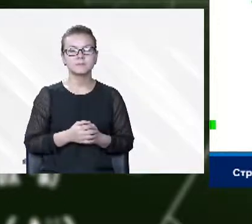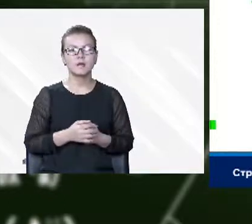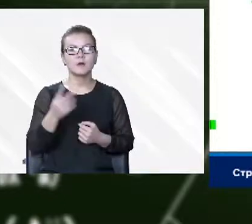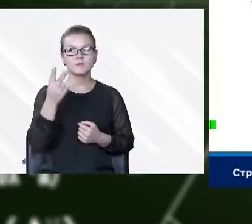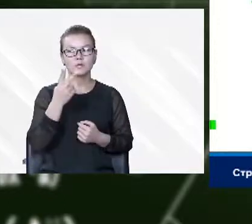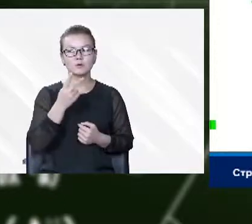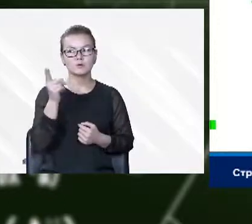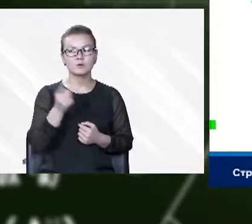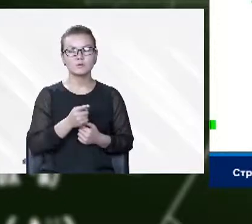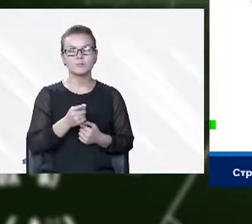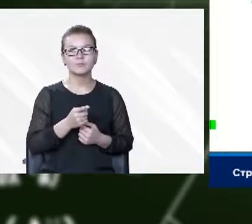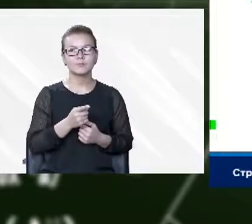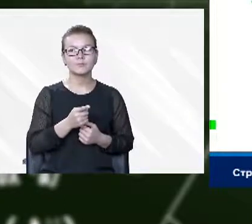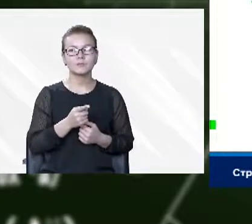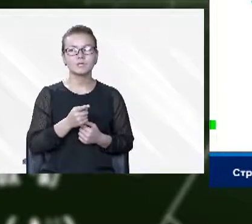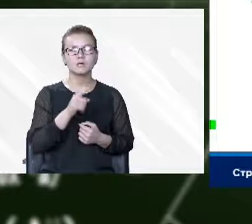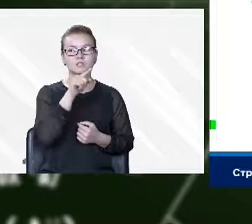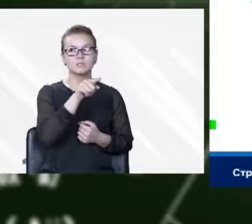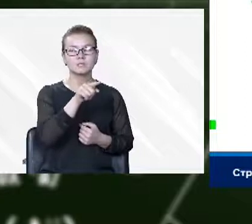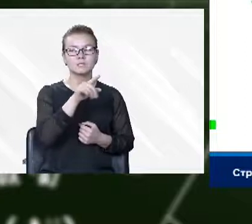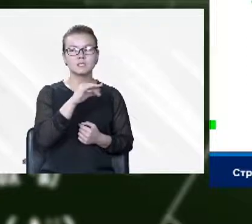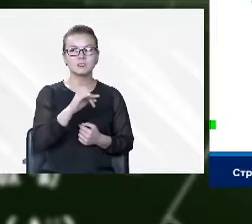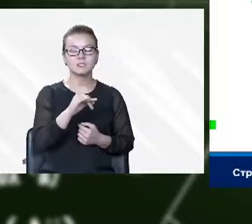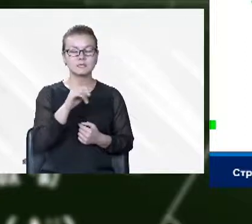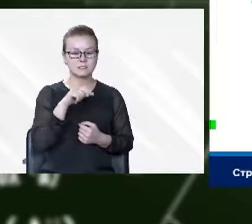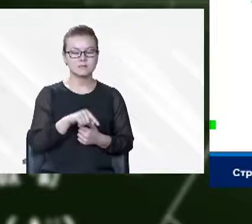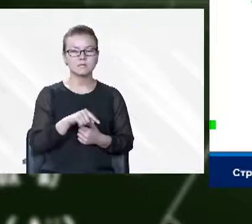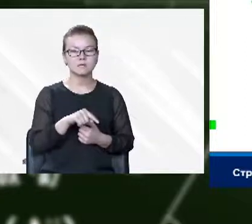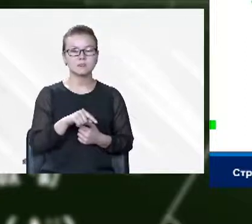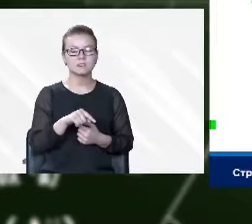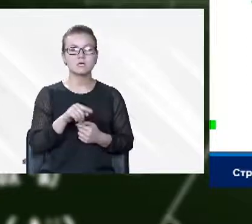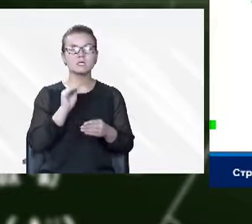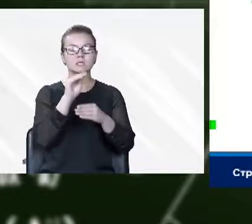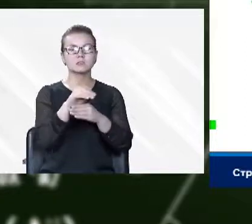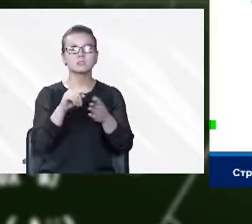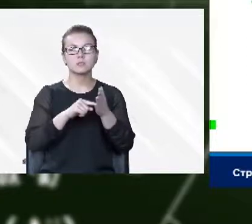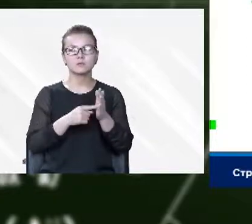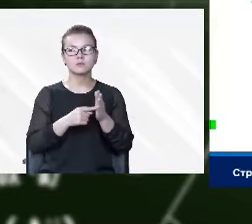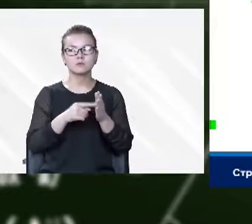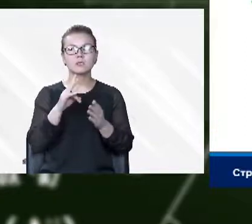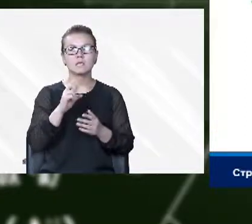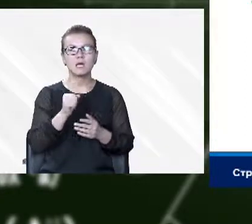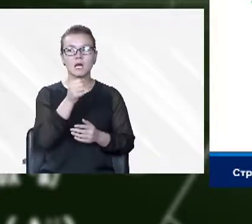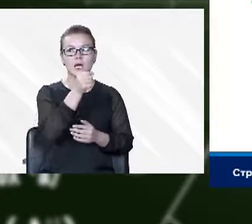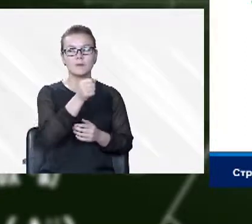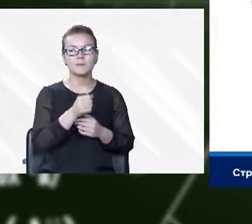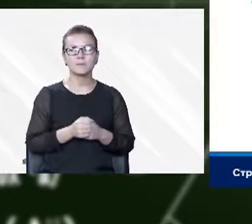Вторую дробь, числитель и знаменатель ее домножим на а.